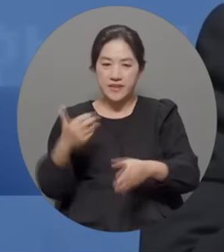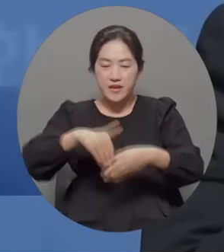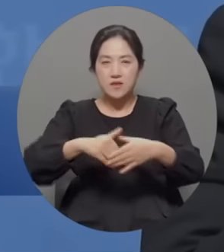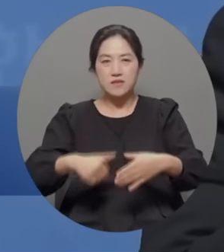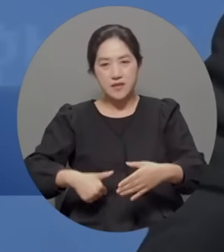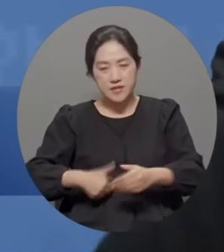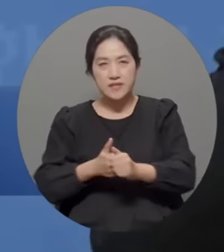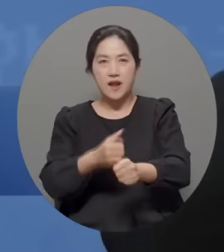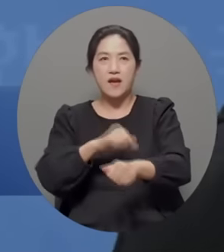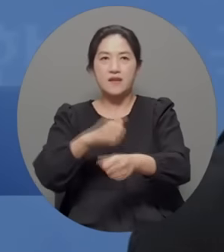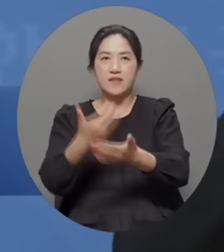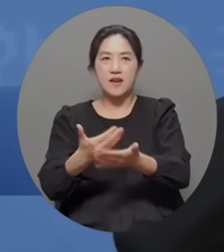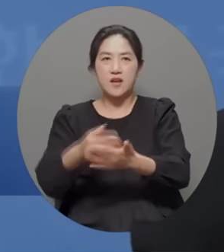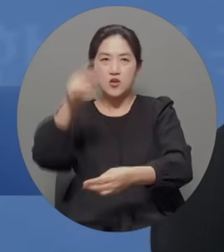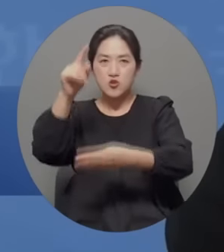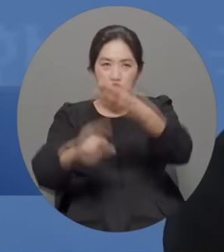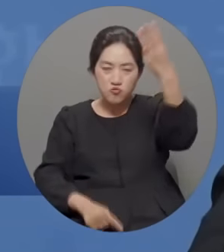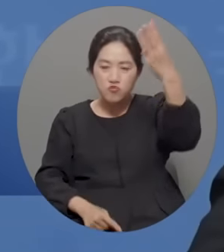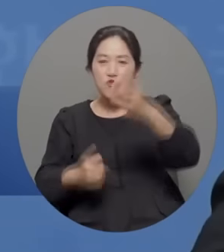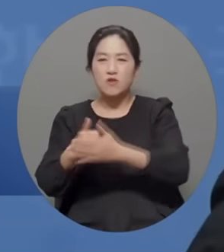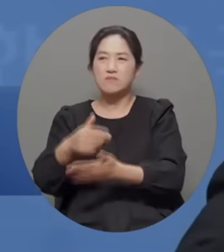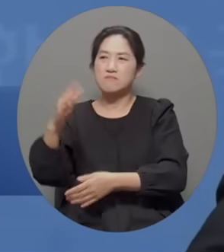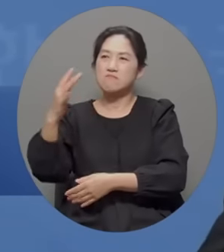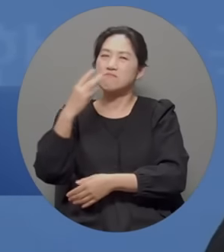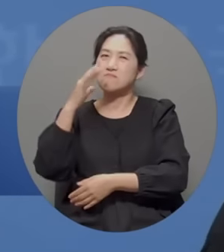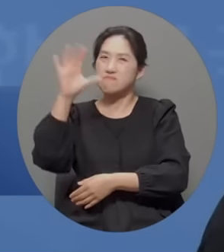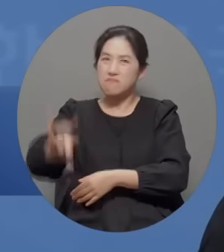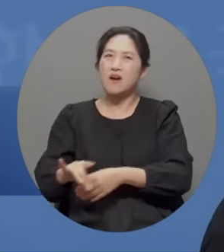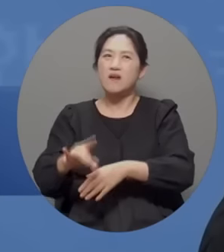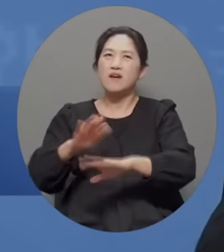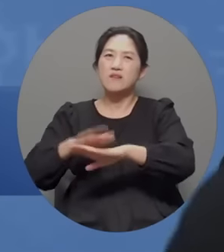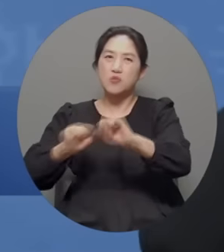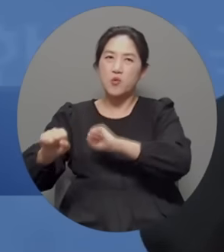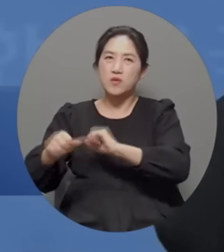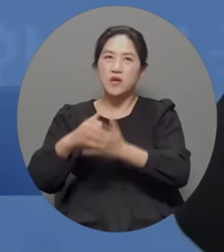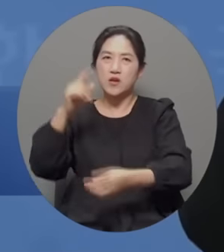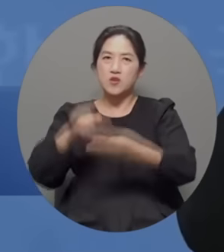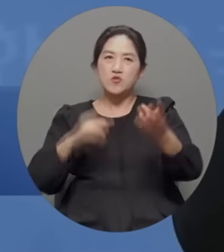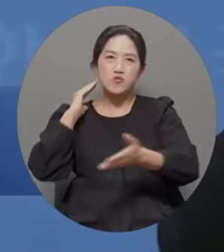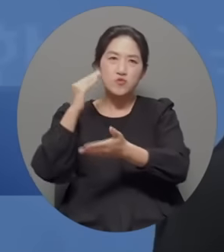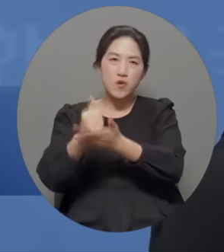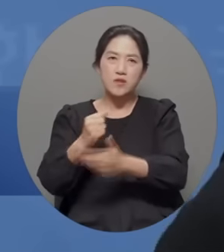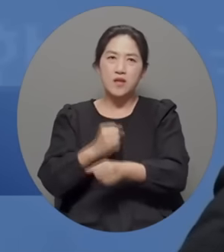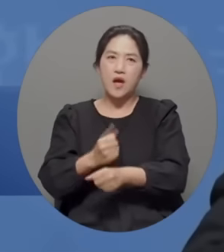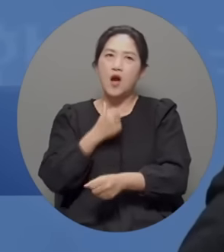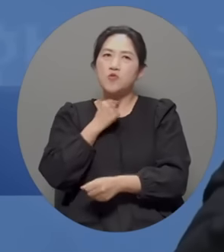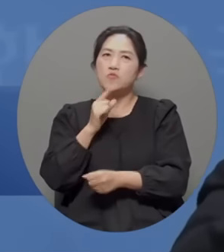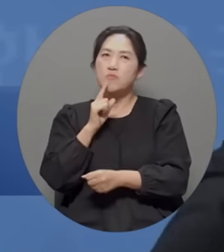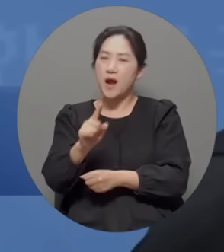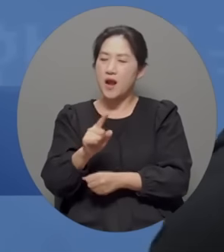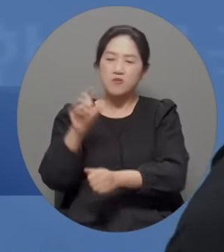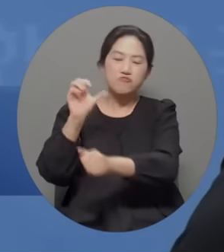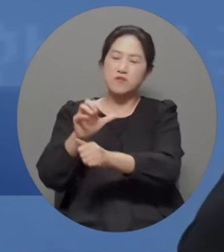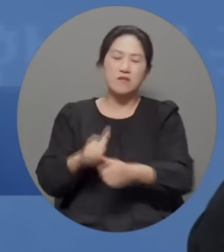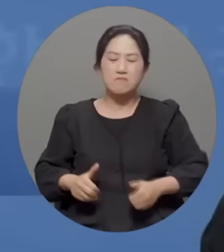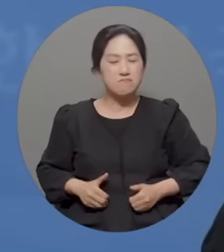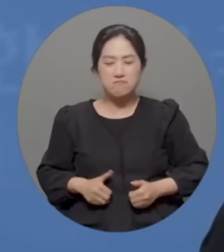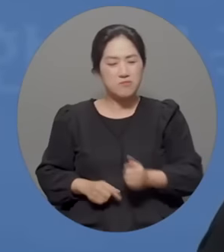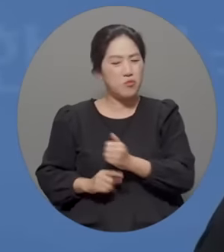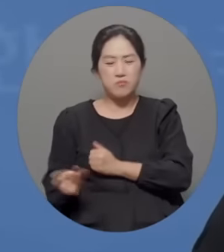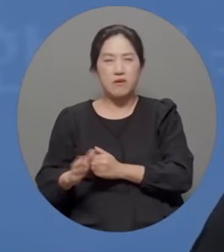윤석열이 윤석열 한 것입니다. 윤석열 대통령에게 할 말도 규탄할 것도